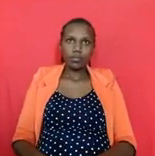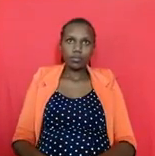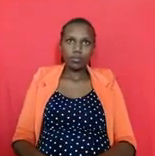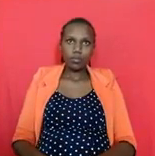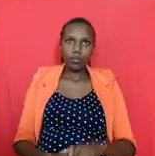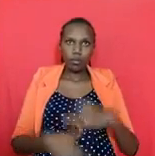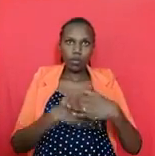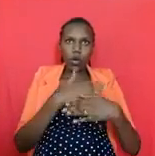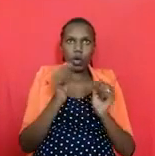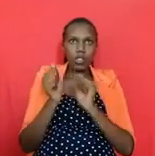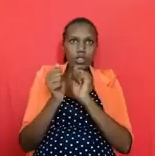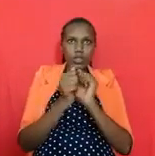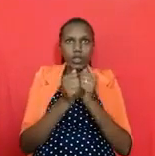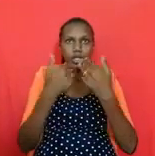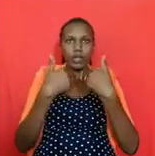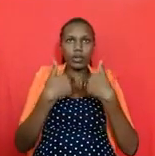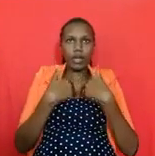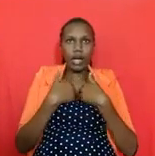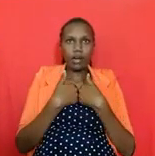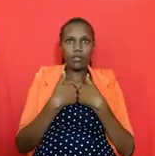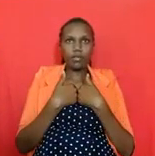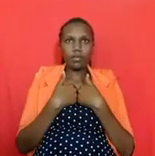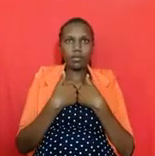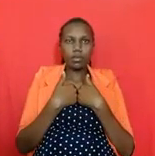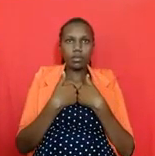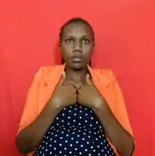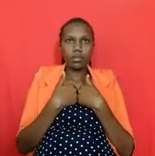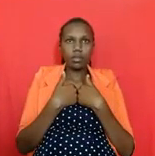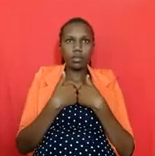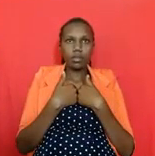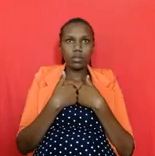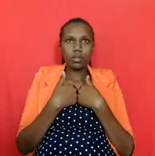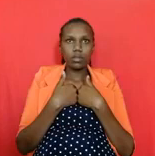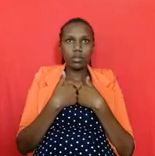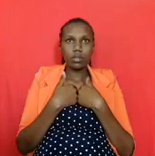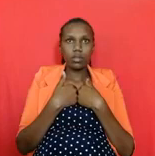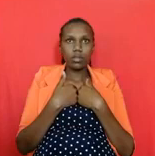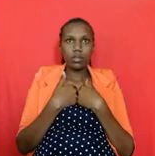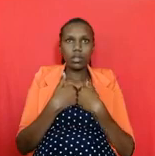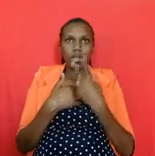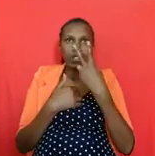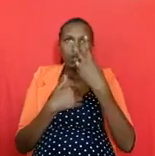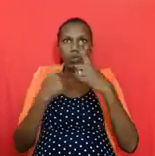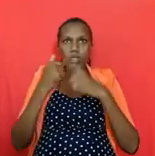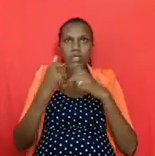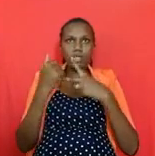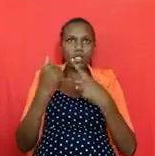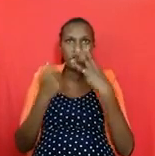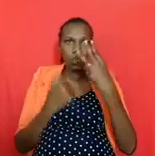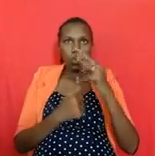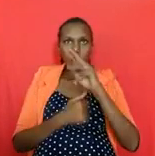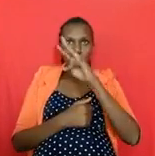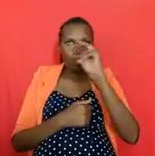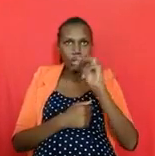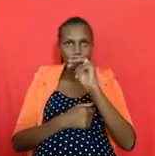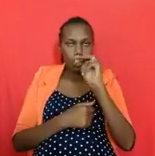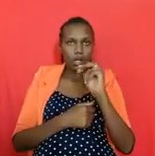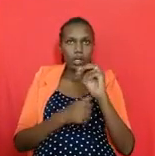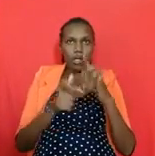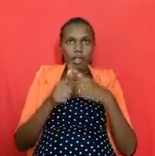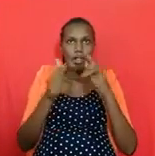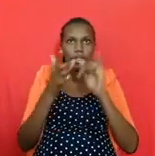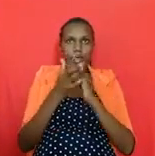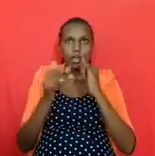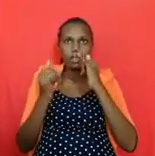1,378 ciaturanĩrwo ciothe total assets cigoka milioni 262 na mwaka-inĩ ũcio